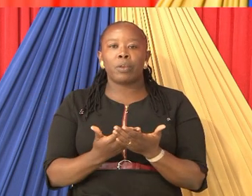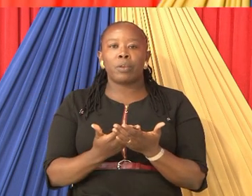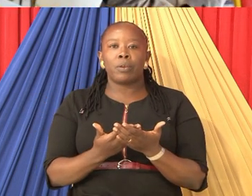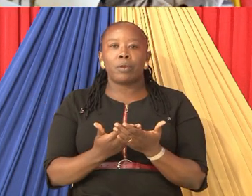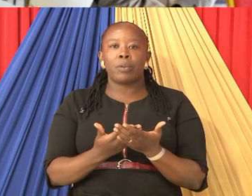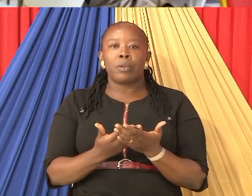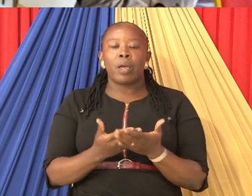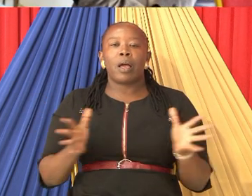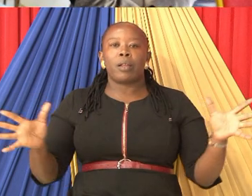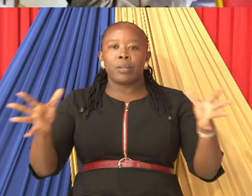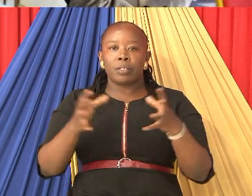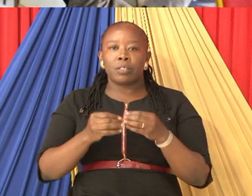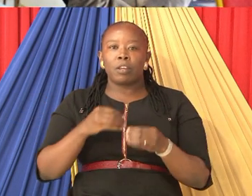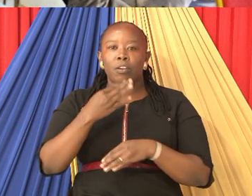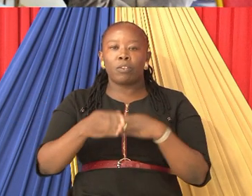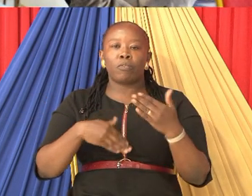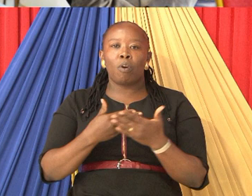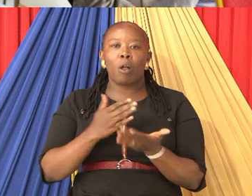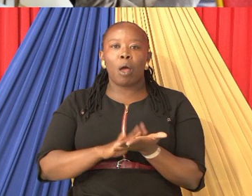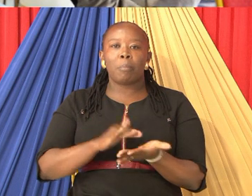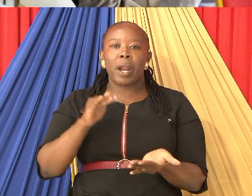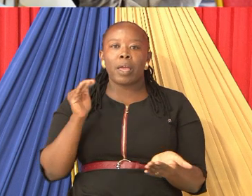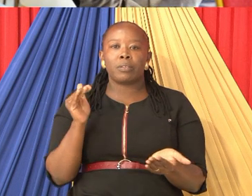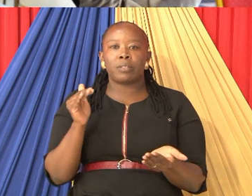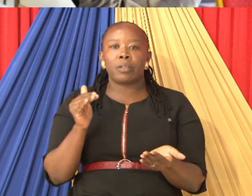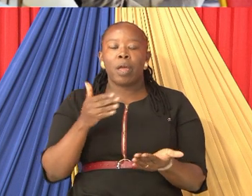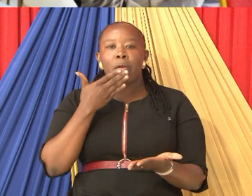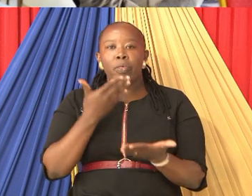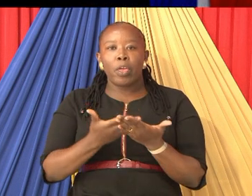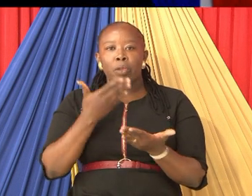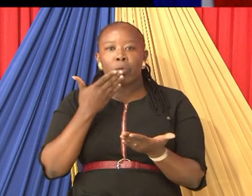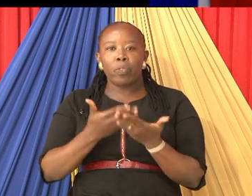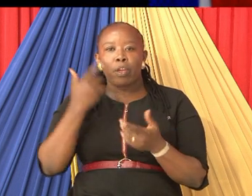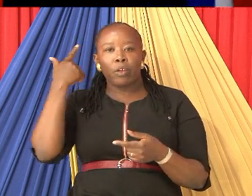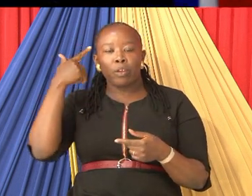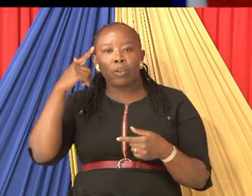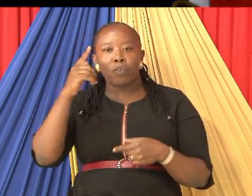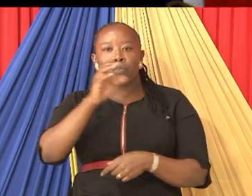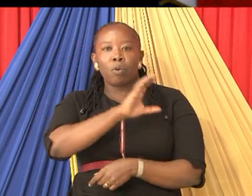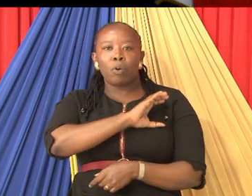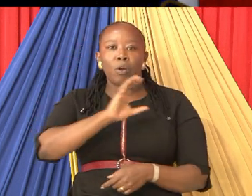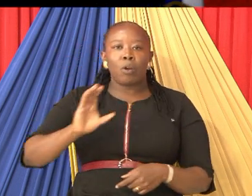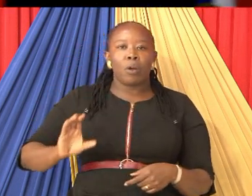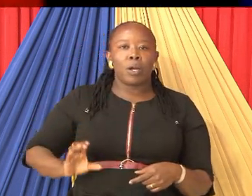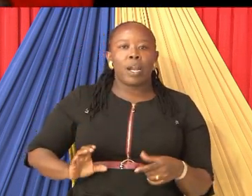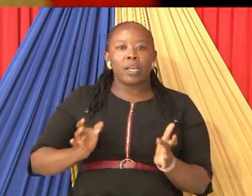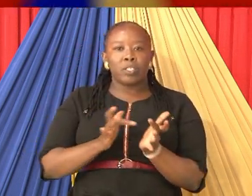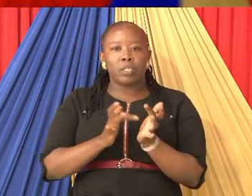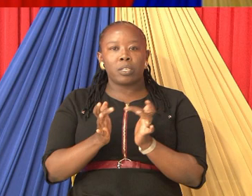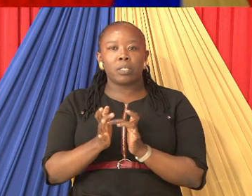Twasema pokea sifa. Ni asante kwa sababu ya Yesu Kristo, ambaye